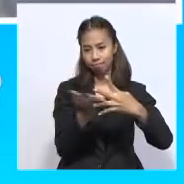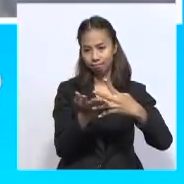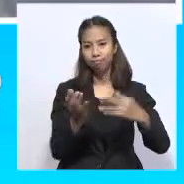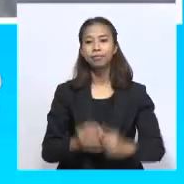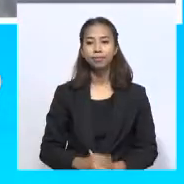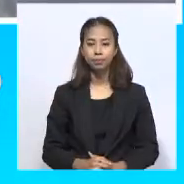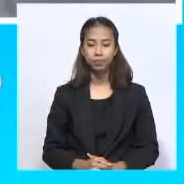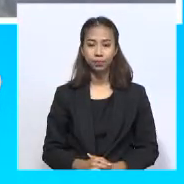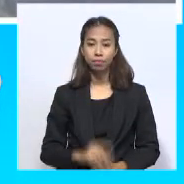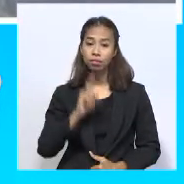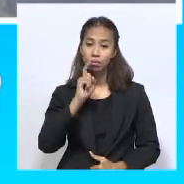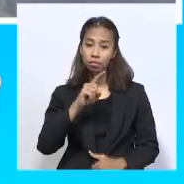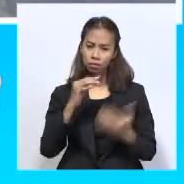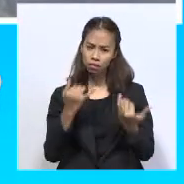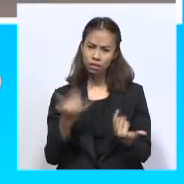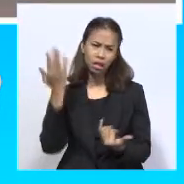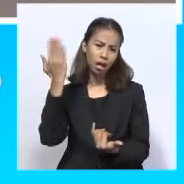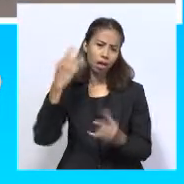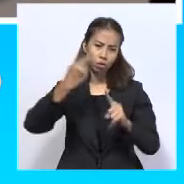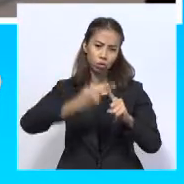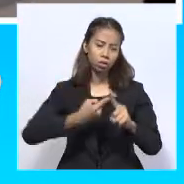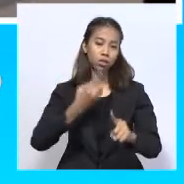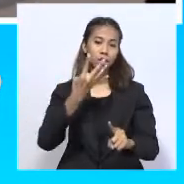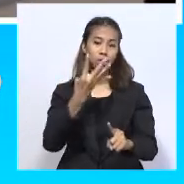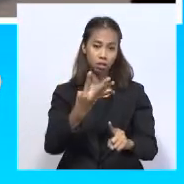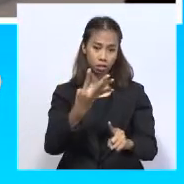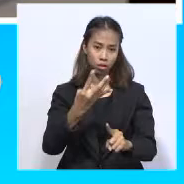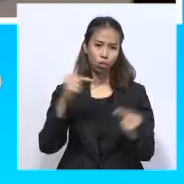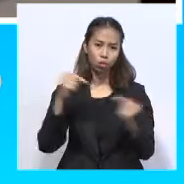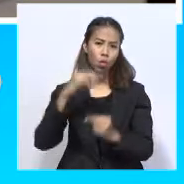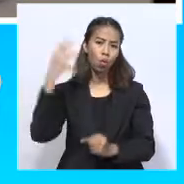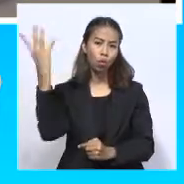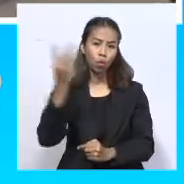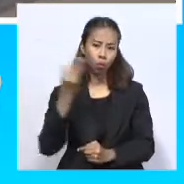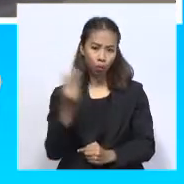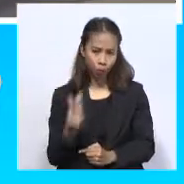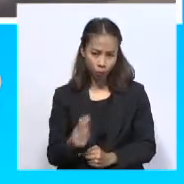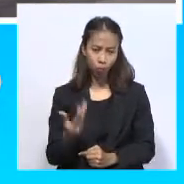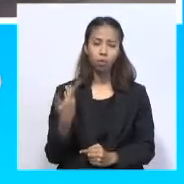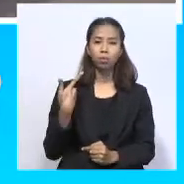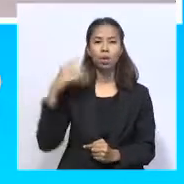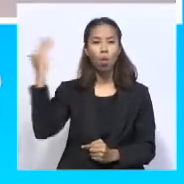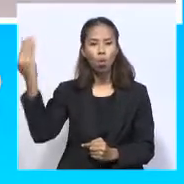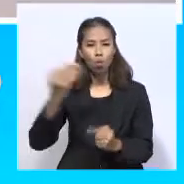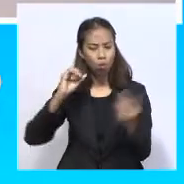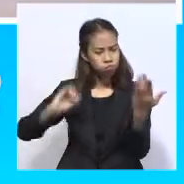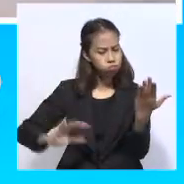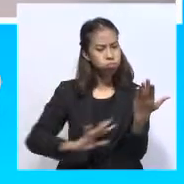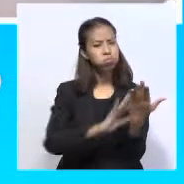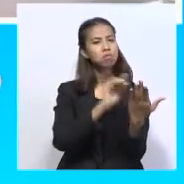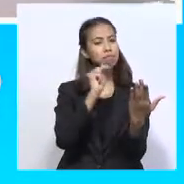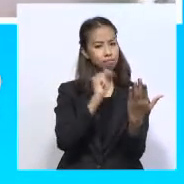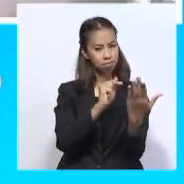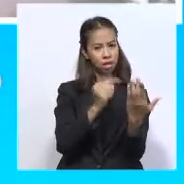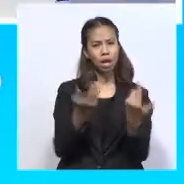านอธิบดีครับลักษณะแบบนี้ช่วงเมษายนที่ผ่านมานะครับไม่ว่าจะเป็นพายุฤดูร้อนหย่อมความกดอากาศต่ำนะครับก็ลักษณะแ